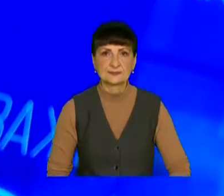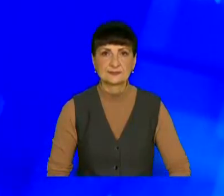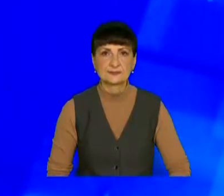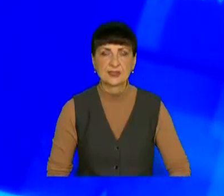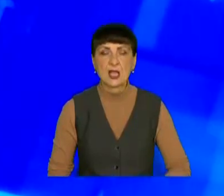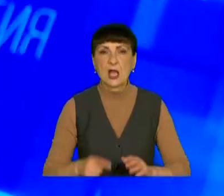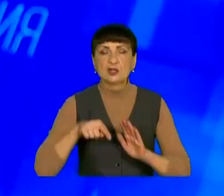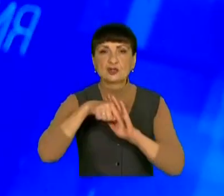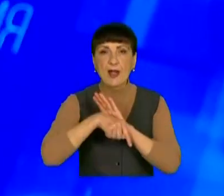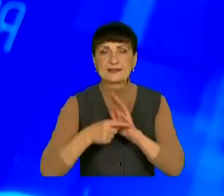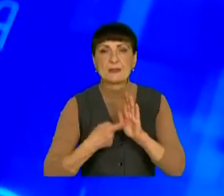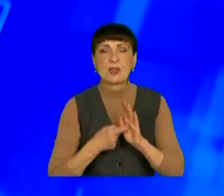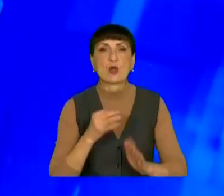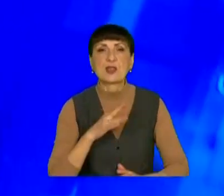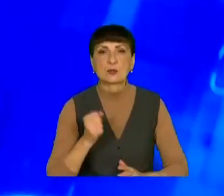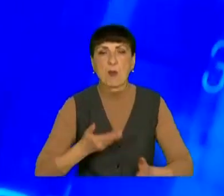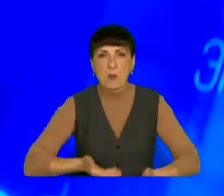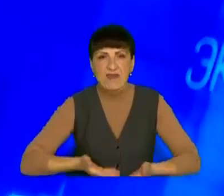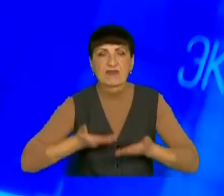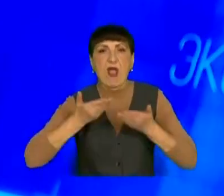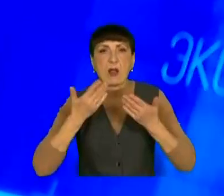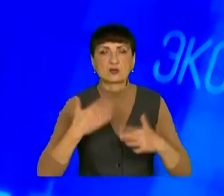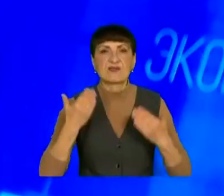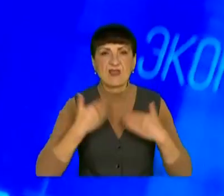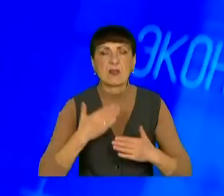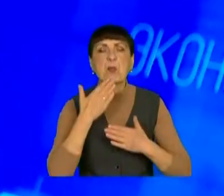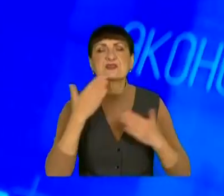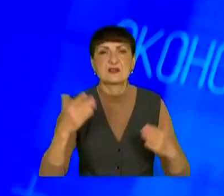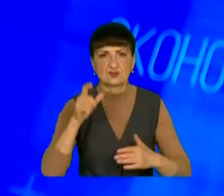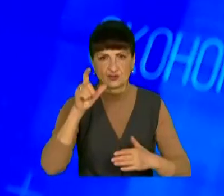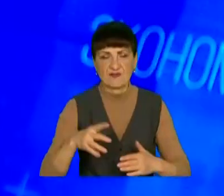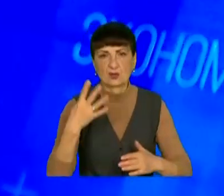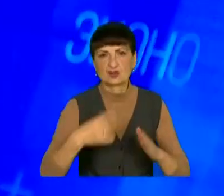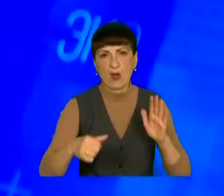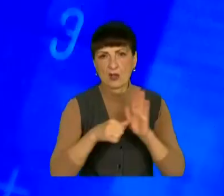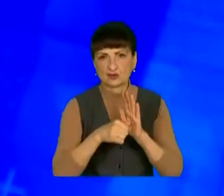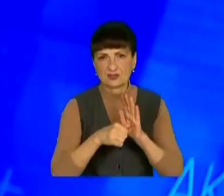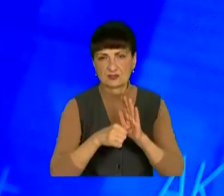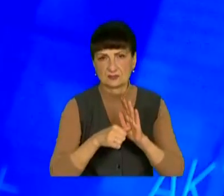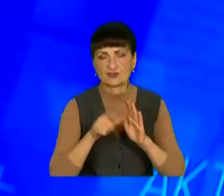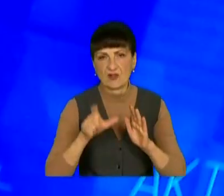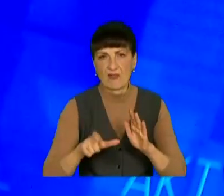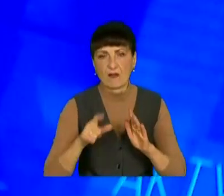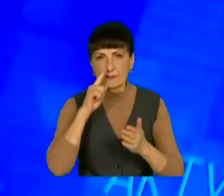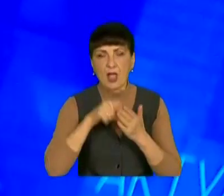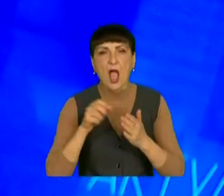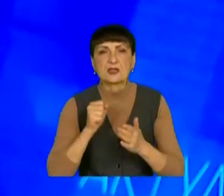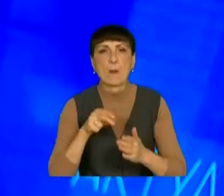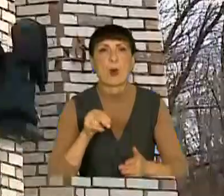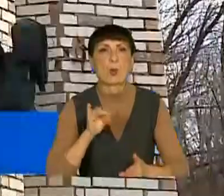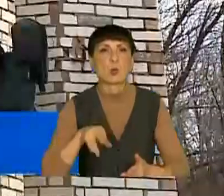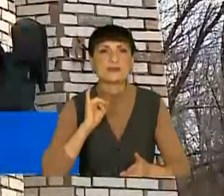На шахте имени Костенко подняли на поверхность тело последнего 46-го погибшего горняка. Им оказался Александр